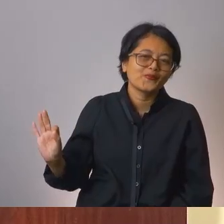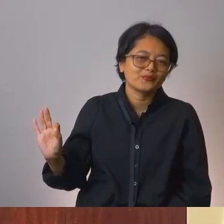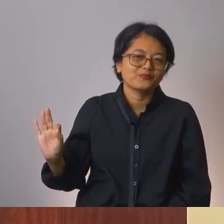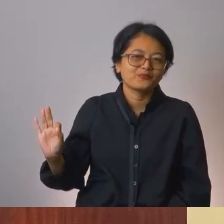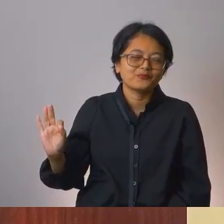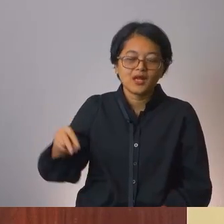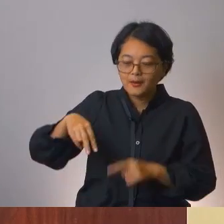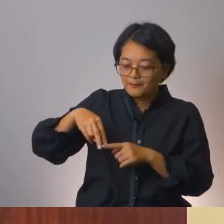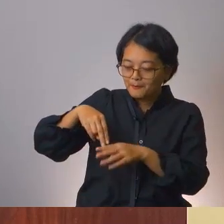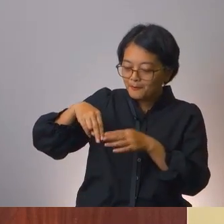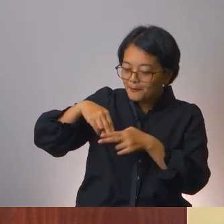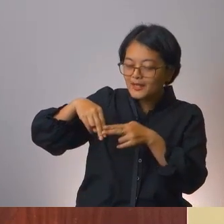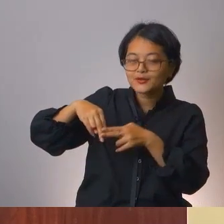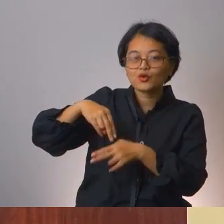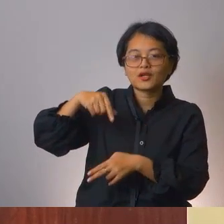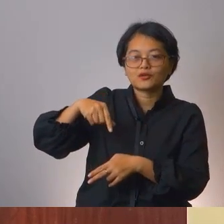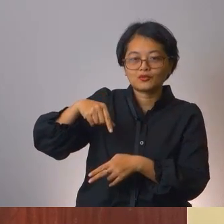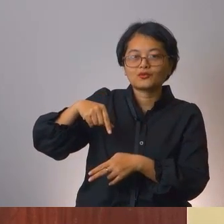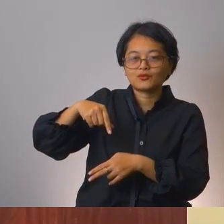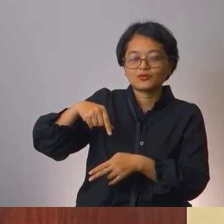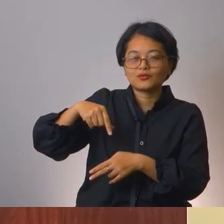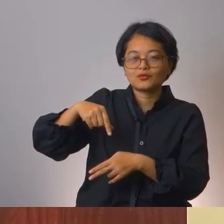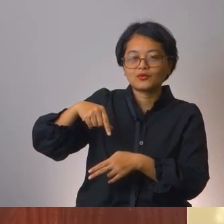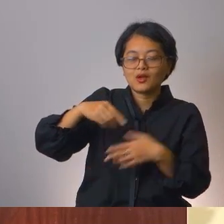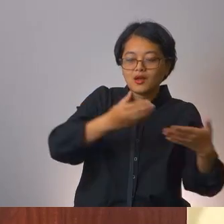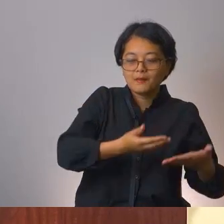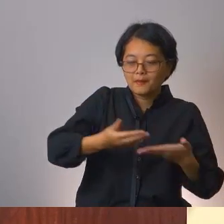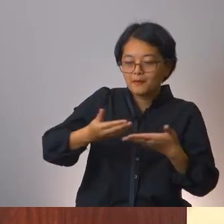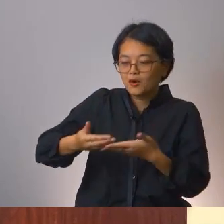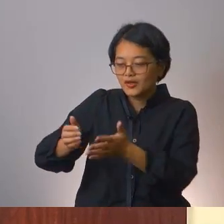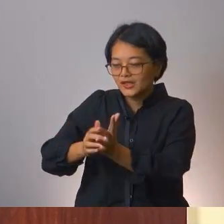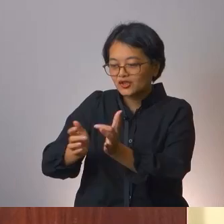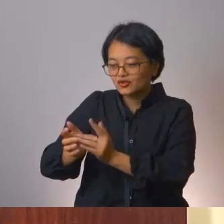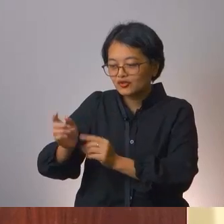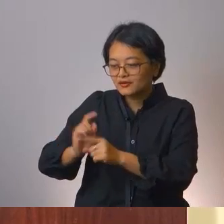Yesus dalam penderitaan dan kematiannya.